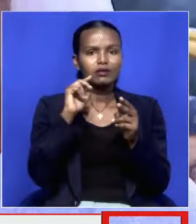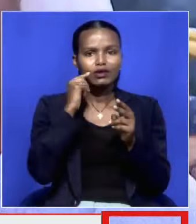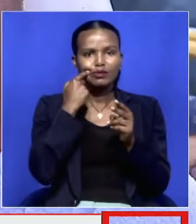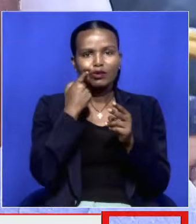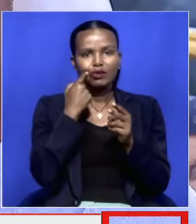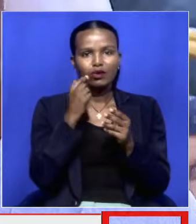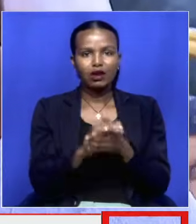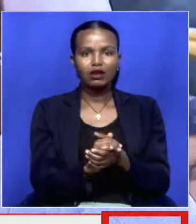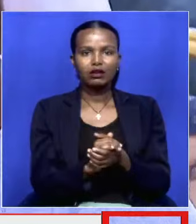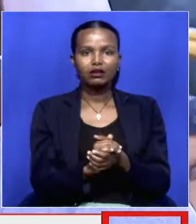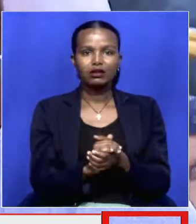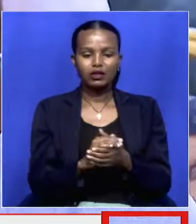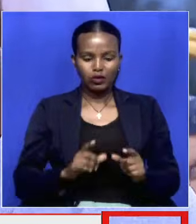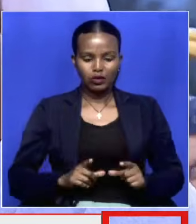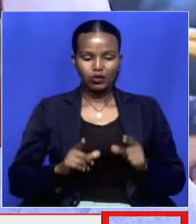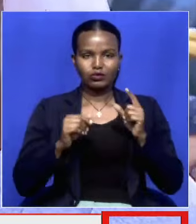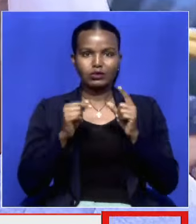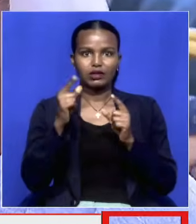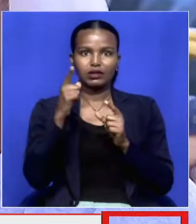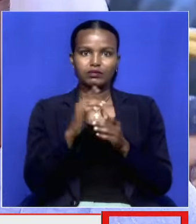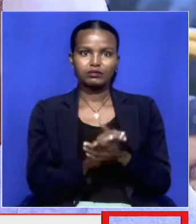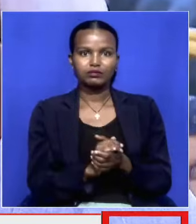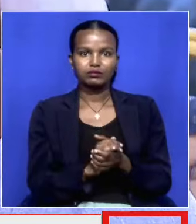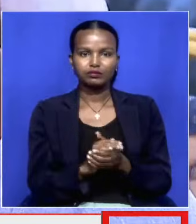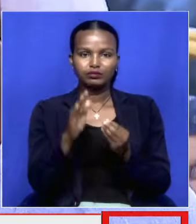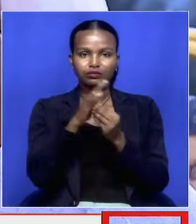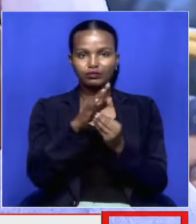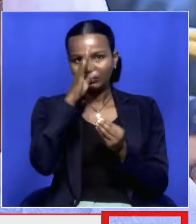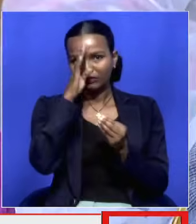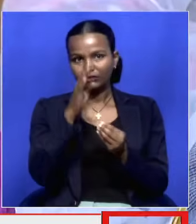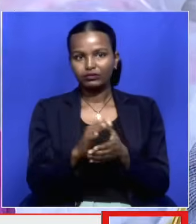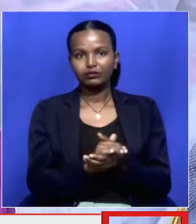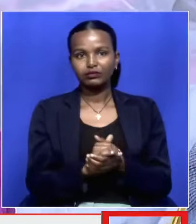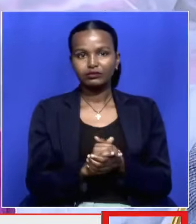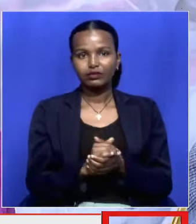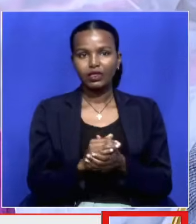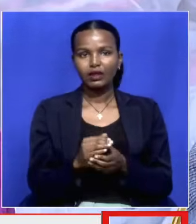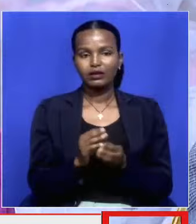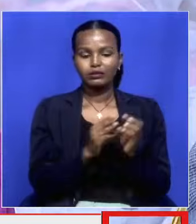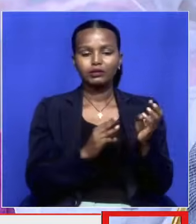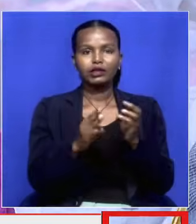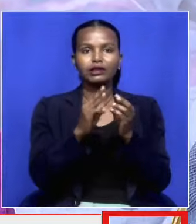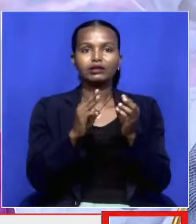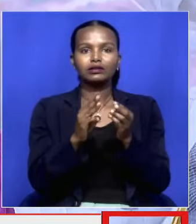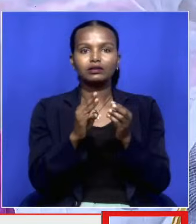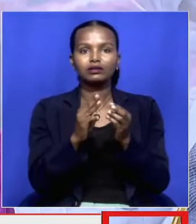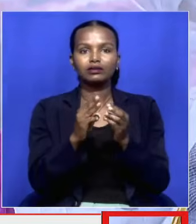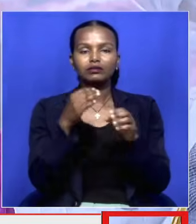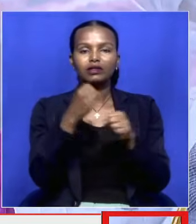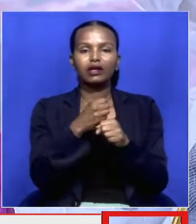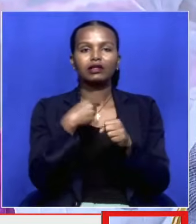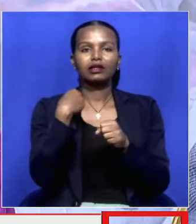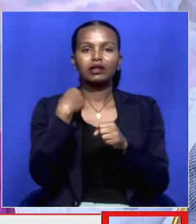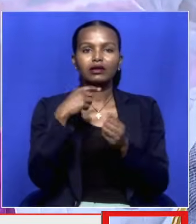አስመሮናል። የኑሮ ውድነትንም ተጽዕኖ አድርጓል። መንገድ ማጣት ያለበት ህዝብ ነው ወይ?